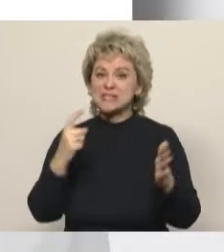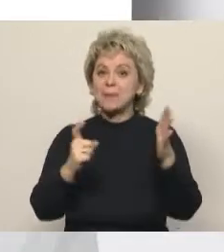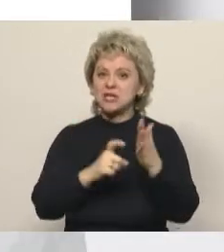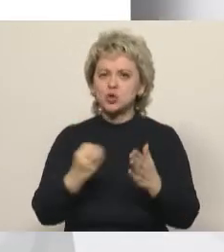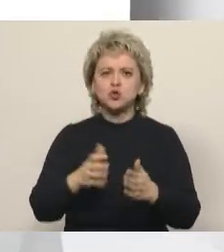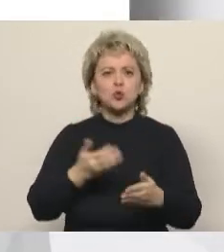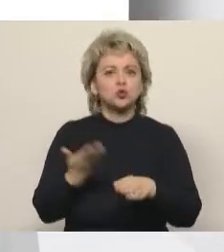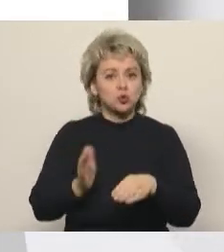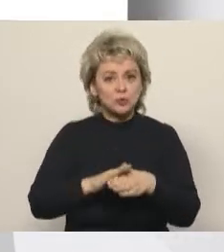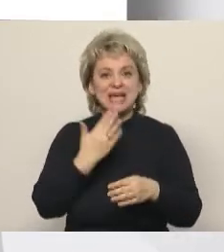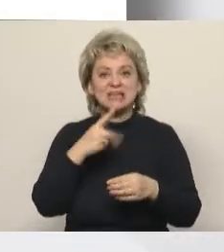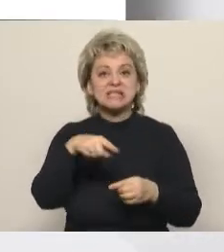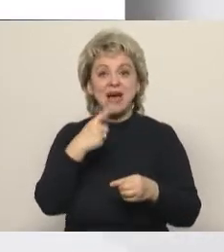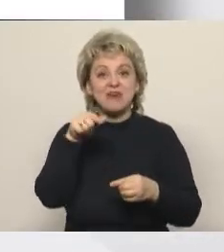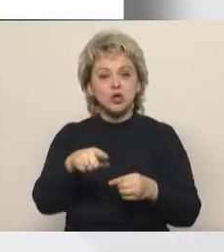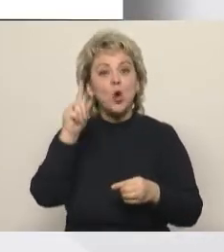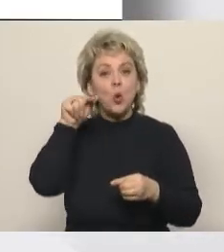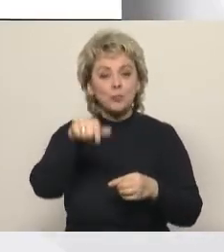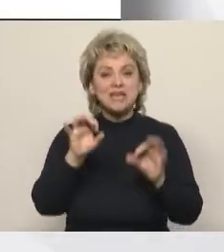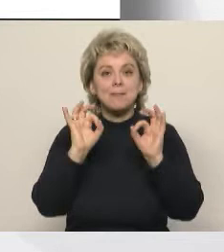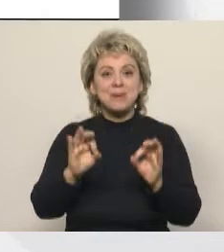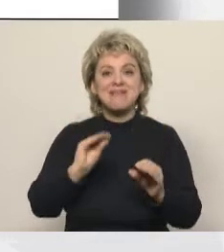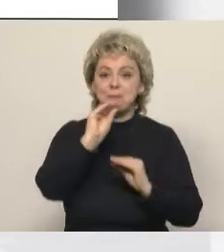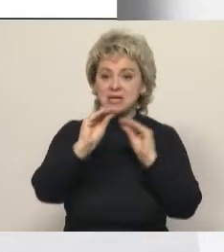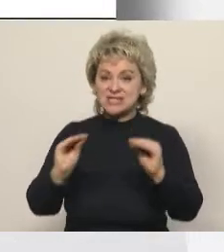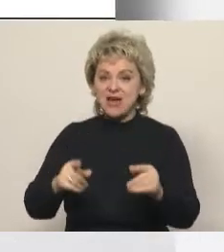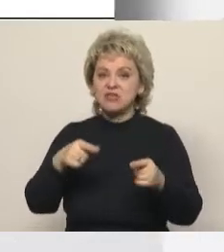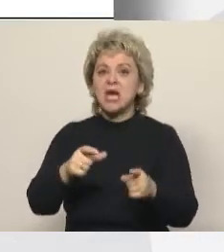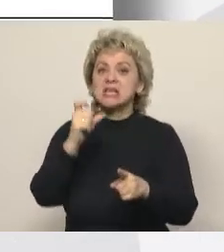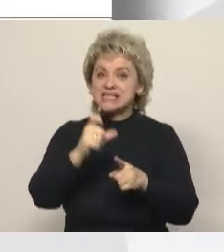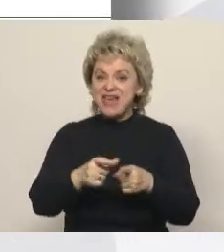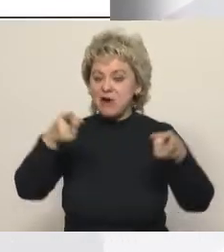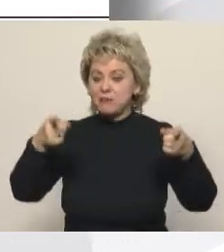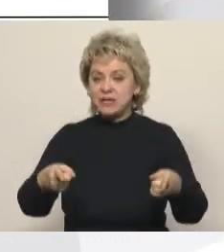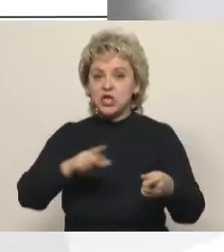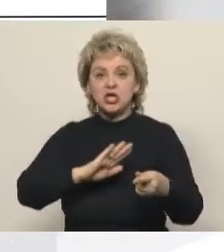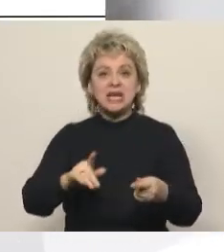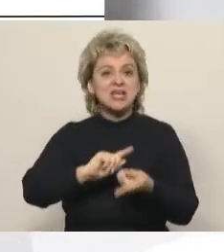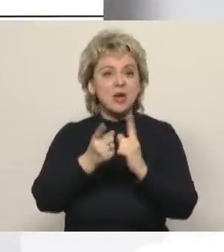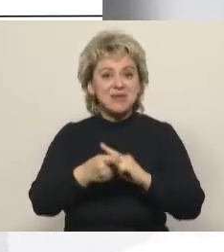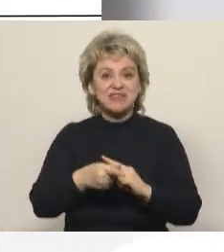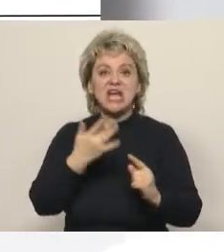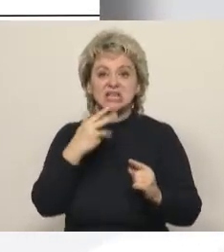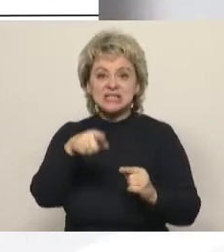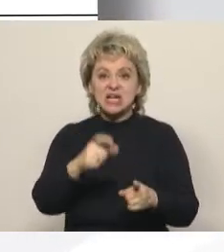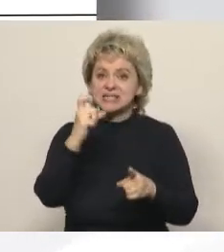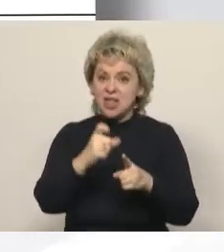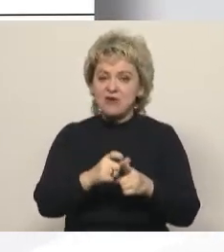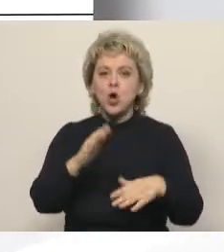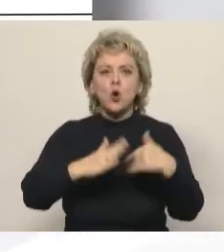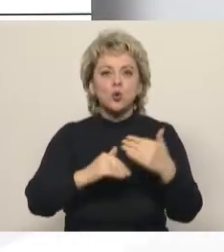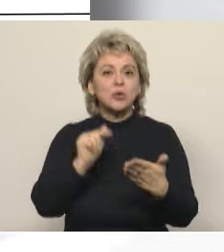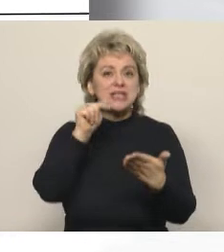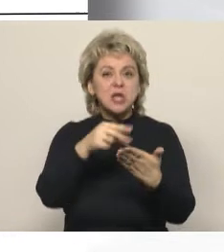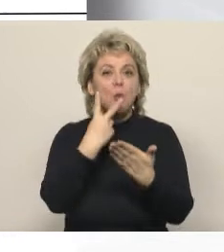Еще более трудным иностранцы называют умение правильно расставить слова в предложении или совершенно непереводимые на иностранные фразы «руки не